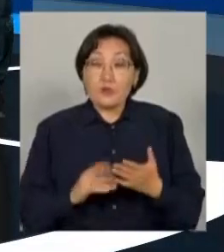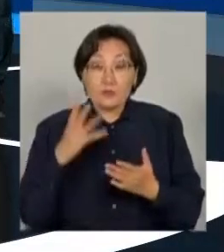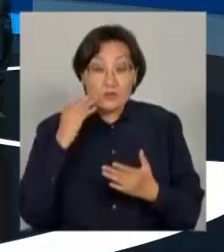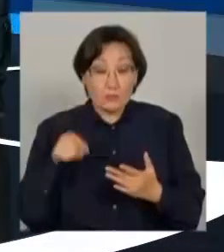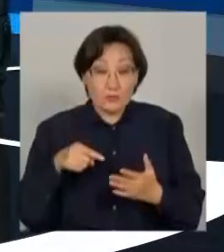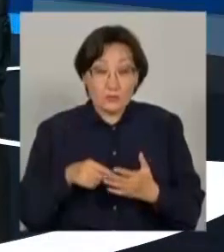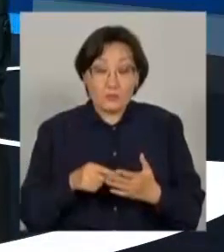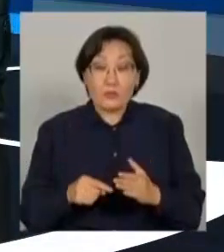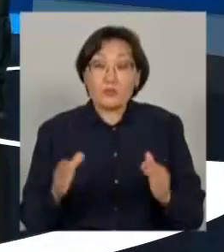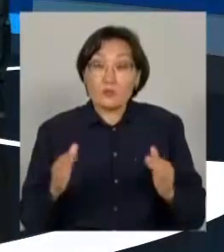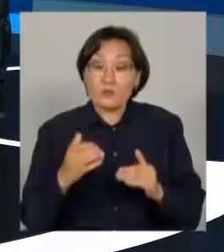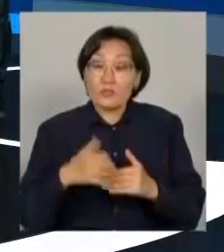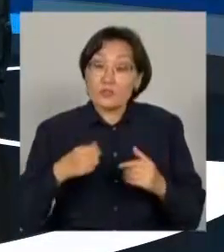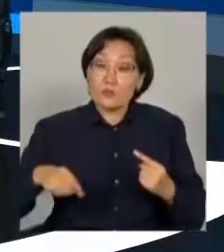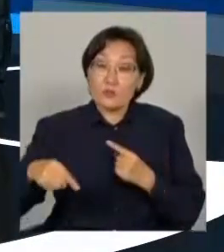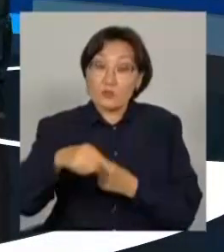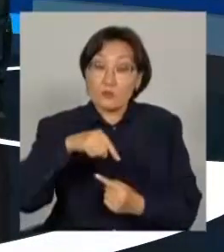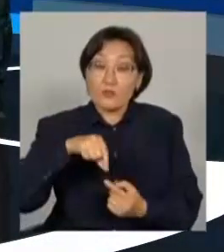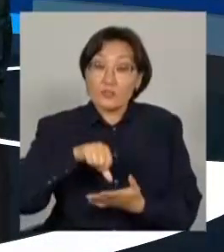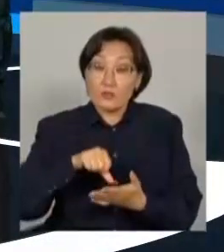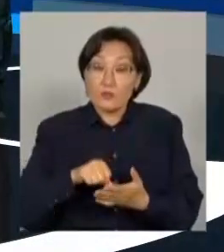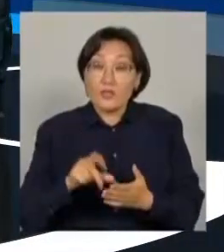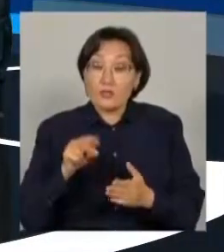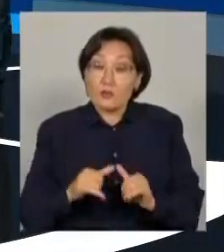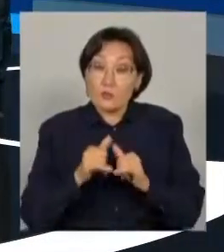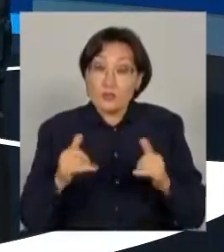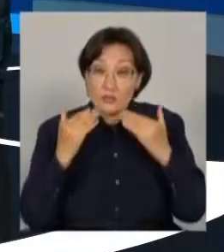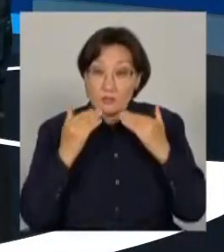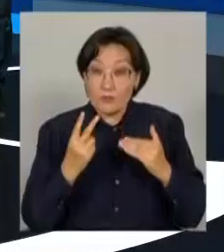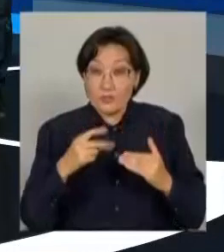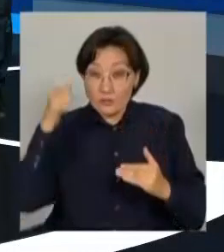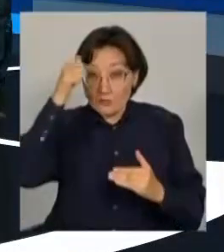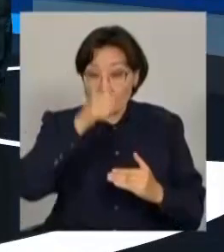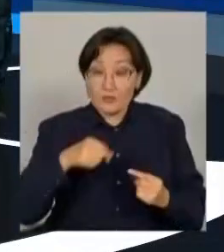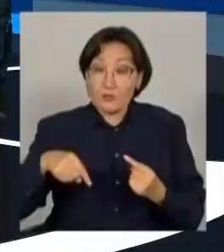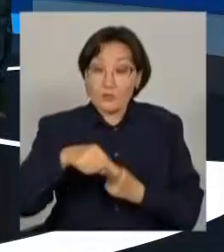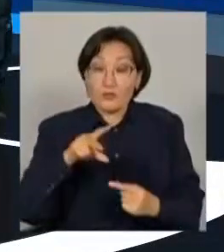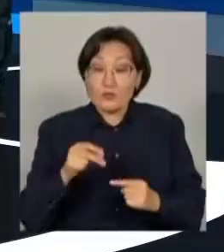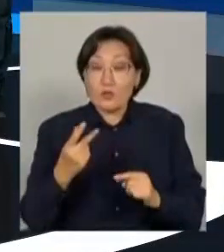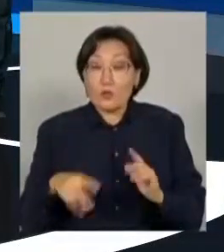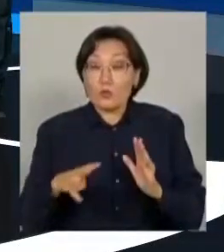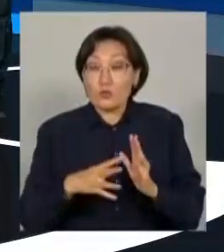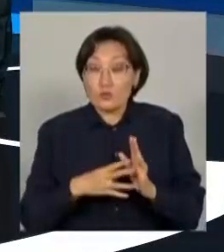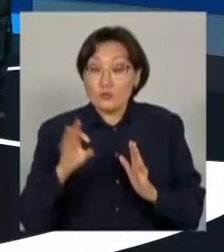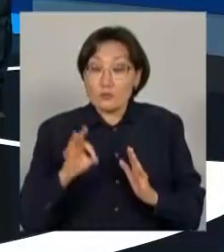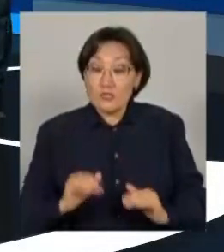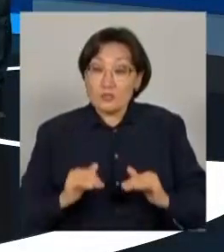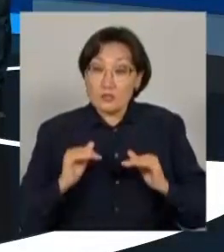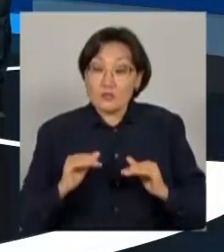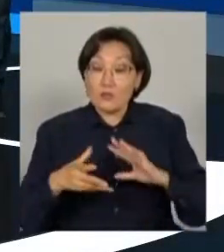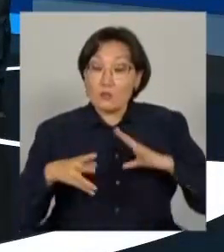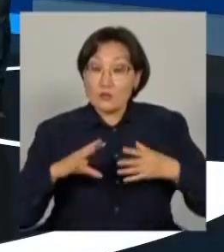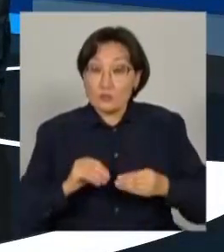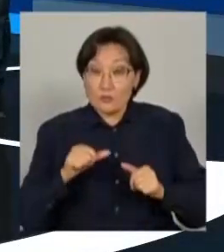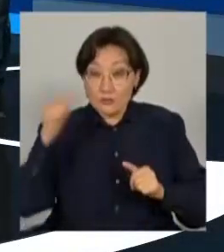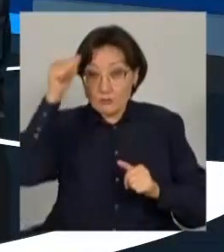Алматы қаласында шағын және орта бизнес өкілдерінің қатары көбейді. Соңғы 2 жылда іскерлер саны 39%-ға артқан. Соның